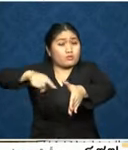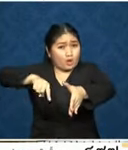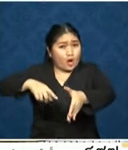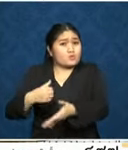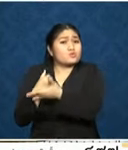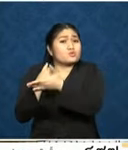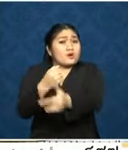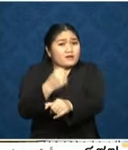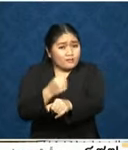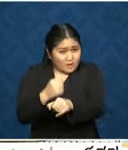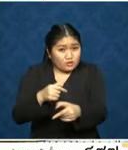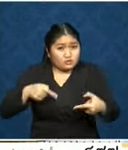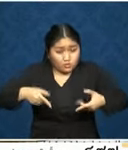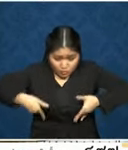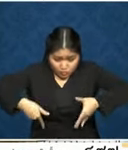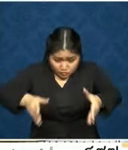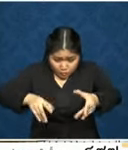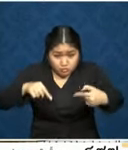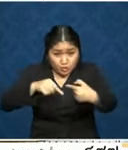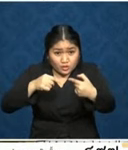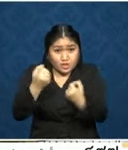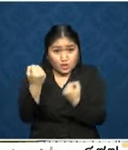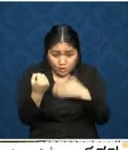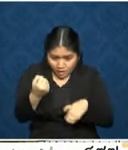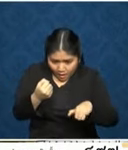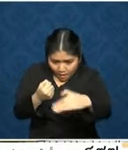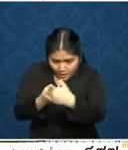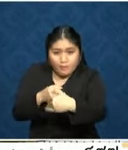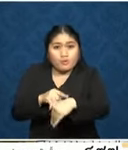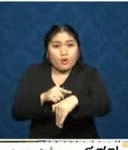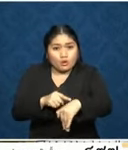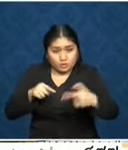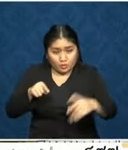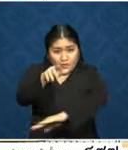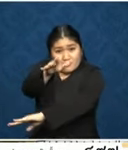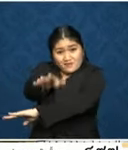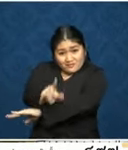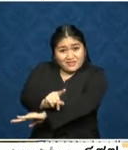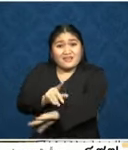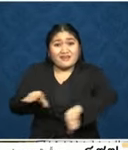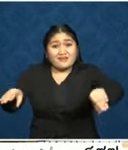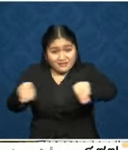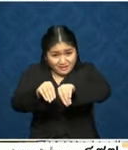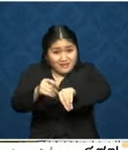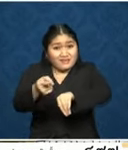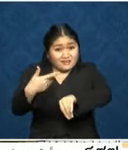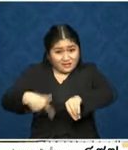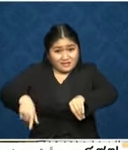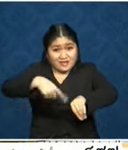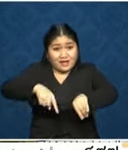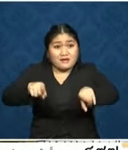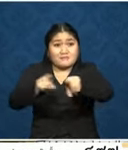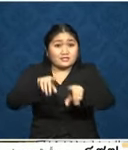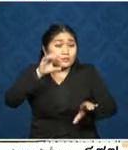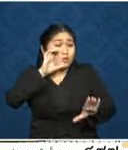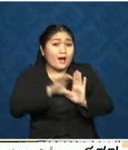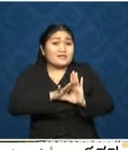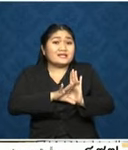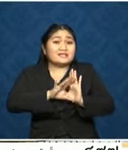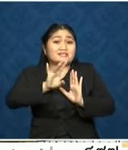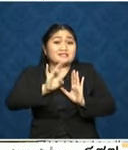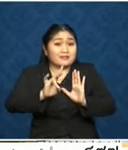อ่าในการปรับปรุงจุดกลับรถนะครับนะครับให้เป็นแบบแบบสี่แยกตรงจุดไฟแดงวางเพลิงนะครับตามรูปที่ 789